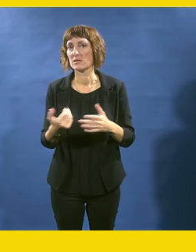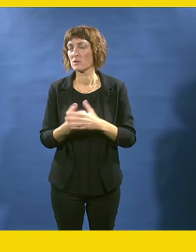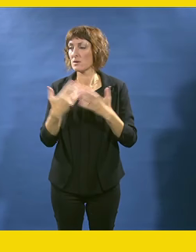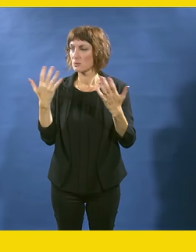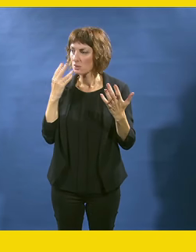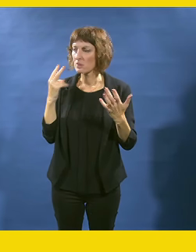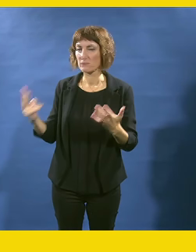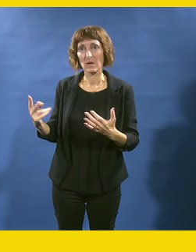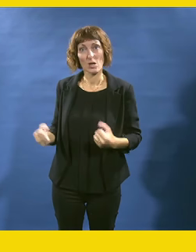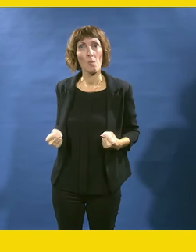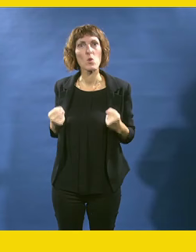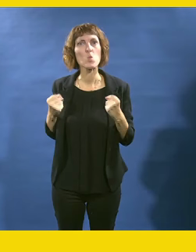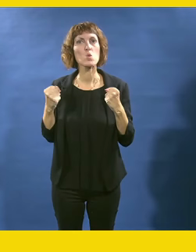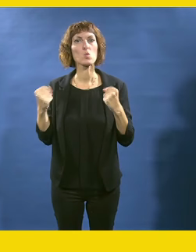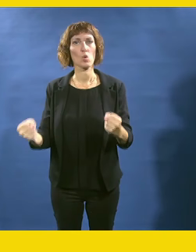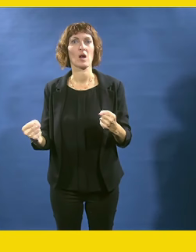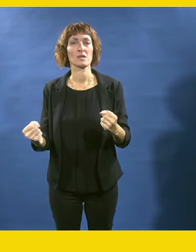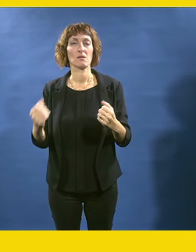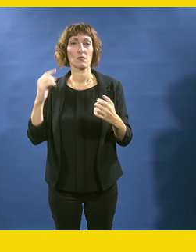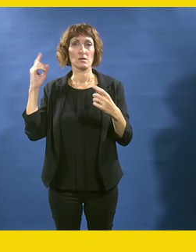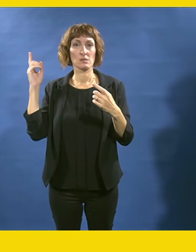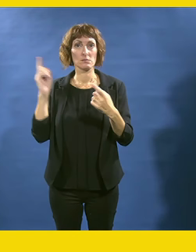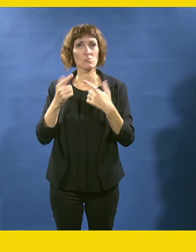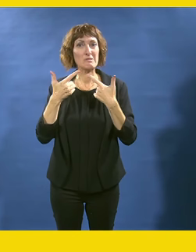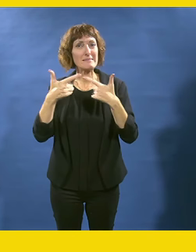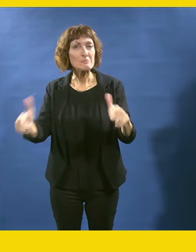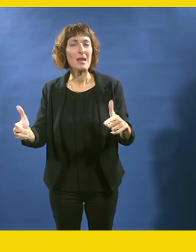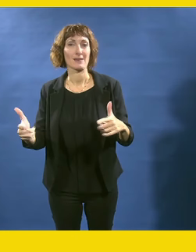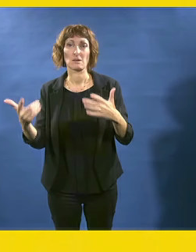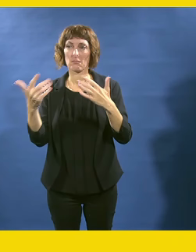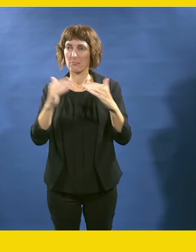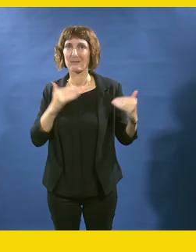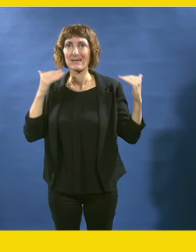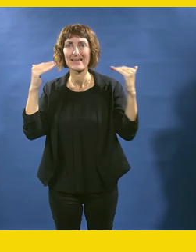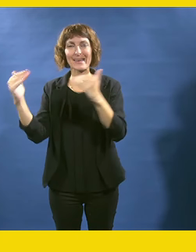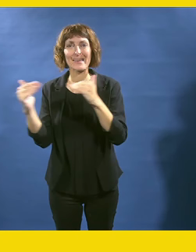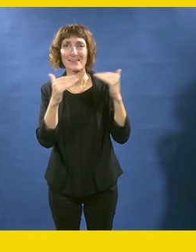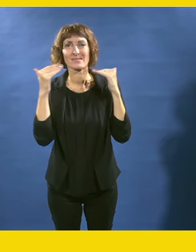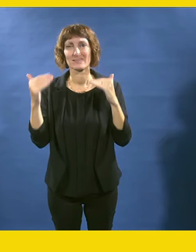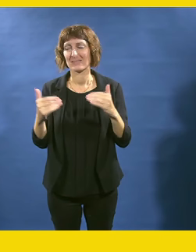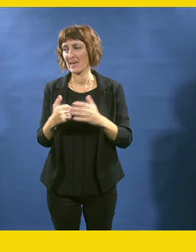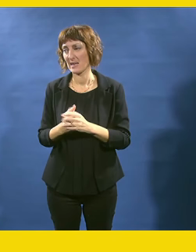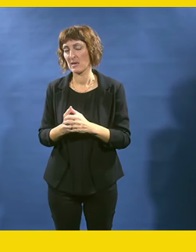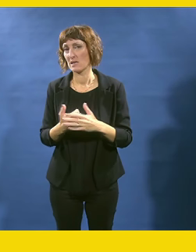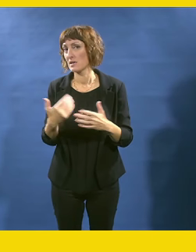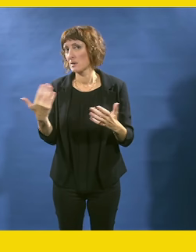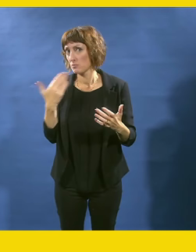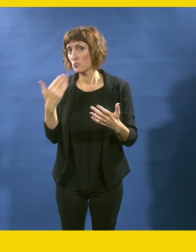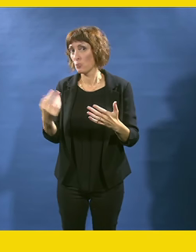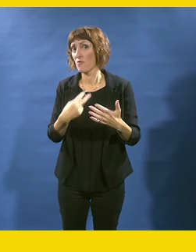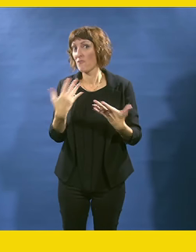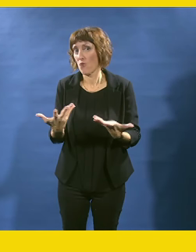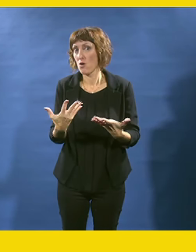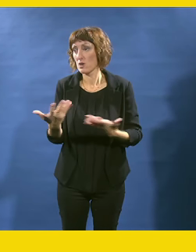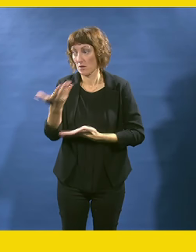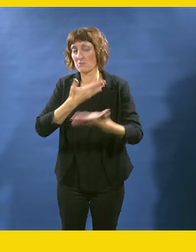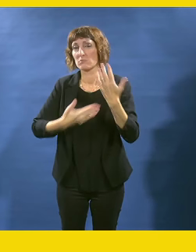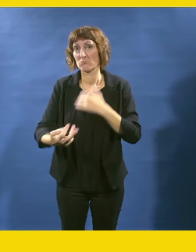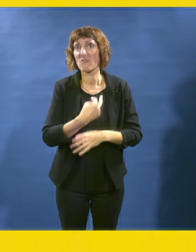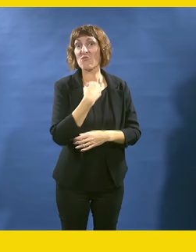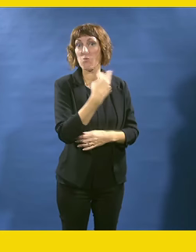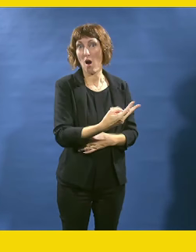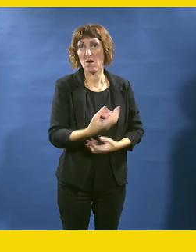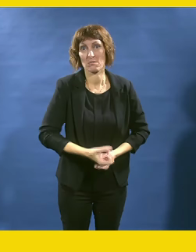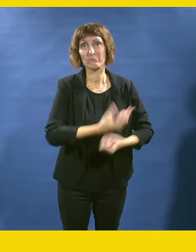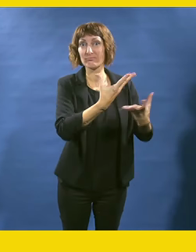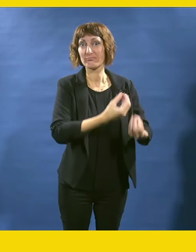sein für diejenigen, die ihre Stimme unter der Tyrannei ihrer Grenzen nicht erheben können. Die Stimme